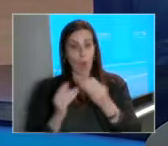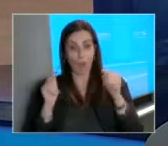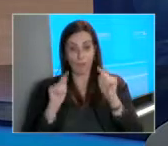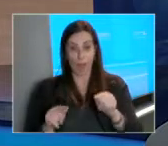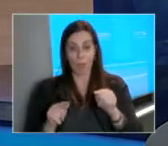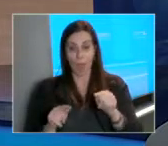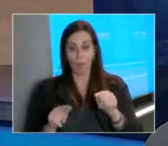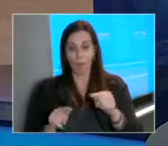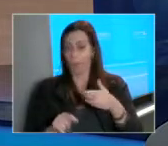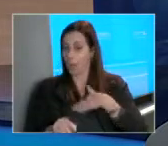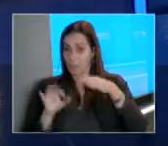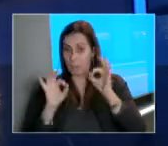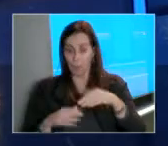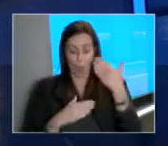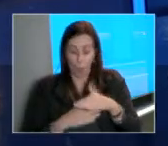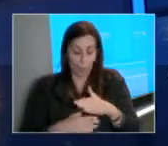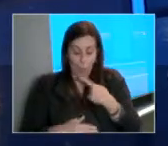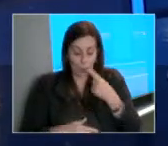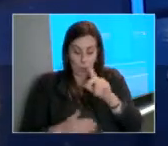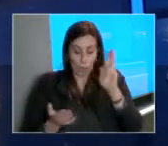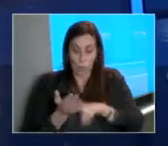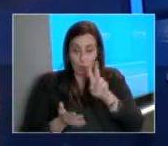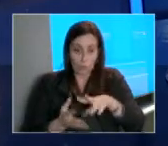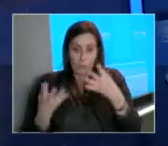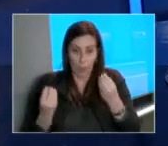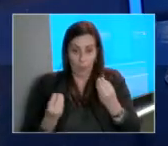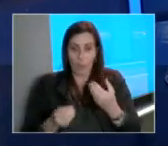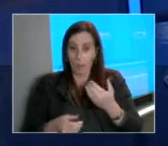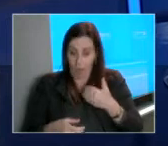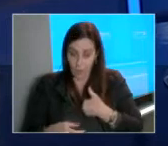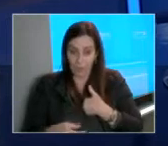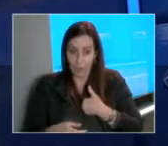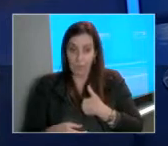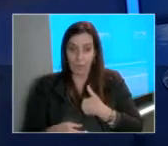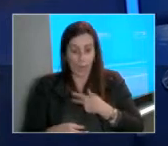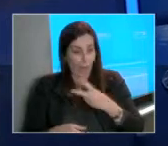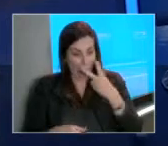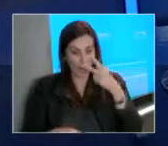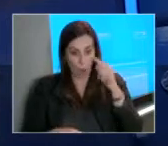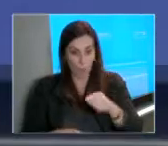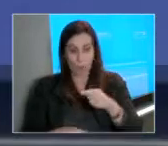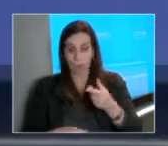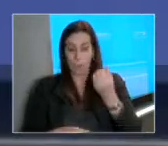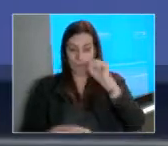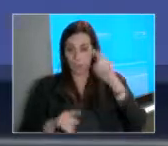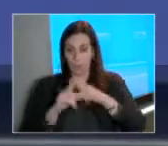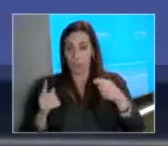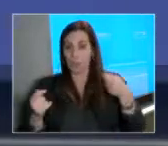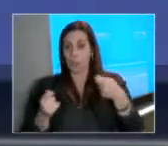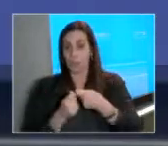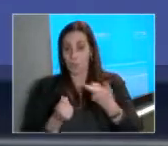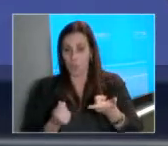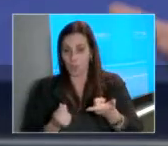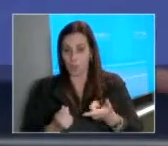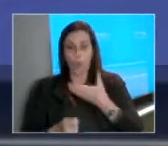האלה, אני באמת האחרונה להגיד שזה לא נכון, יש בזה הרבה, אני, כאילו, ראינו את זה בעבירות אחרות, אם זה בהקשר של יוצאי